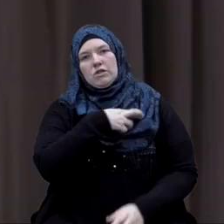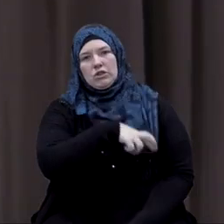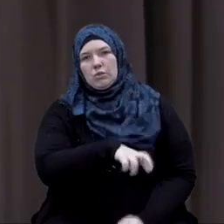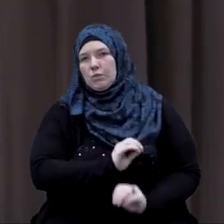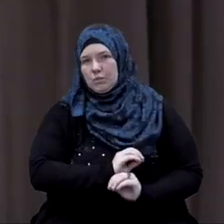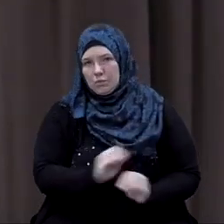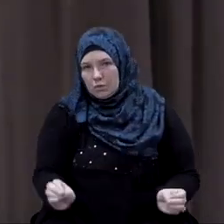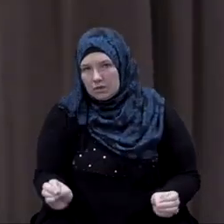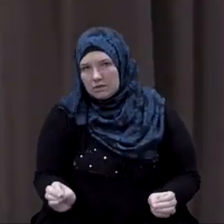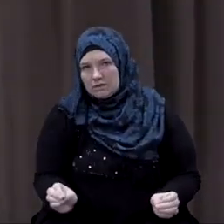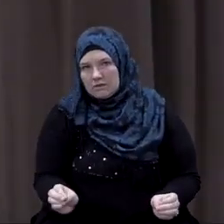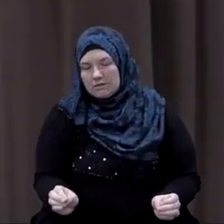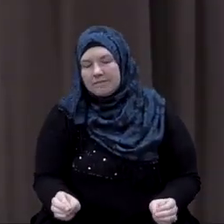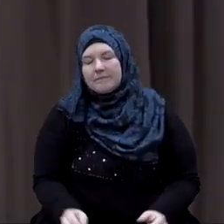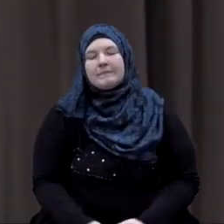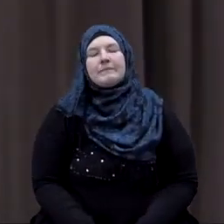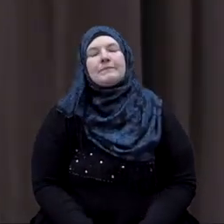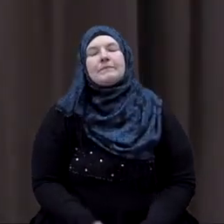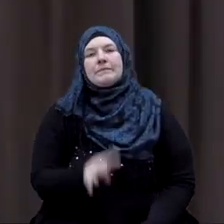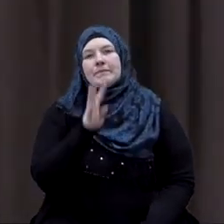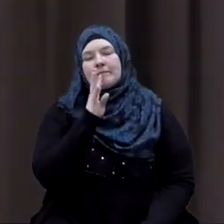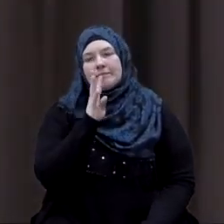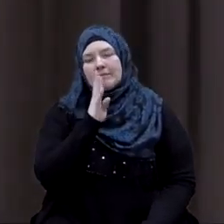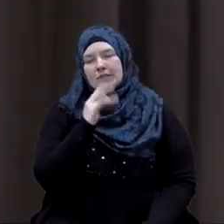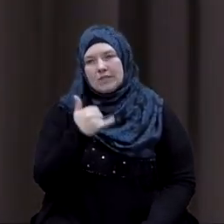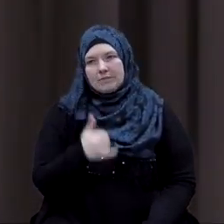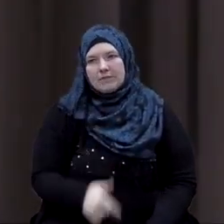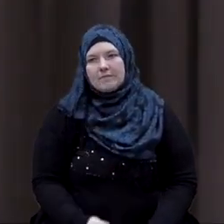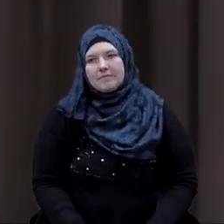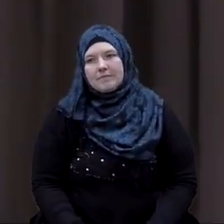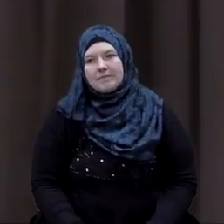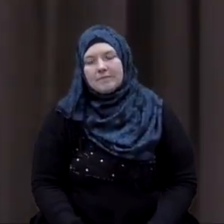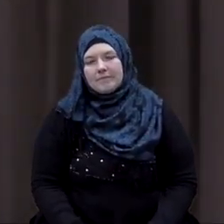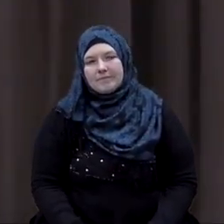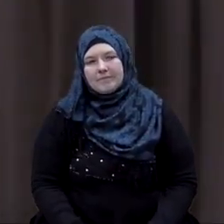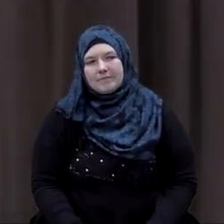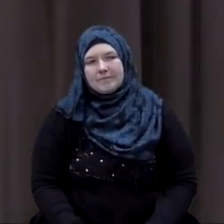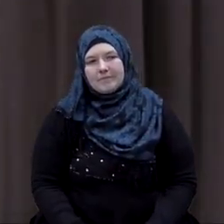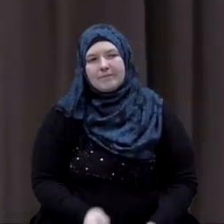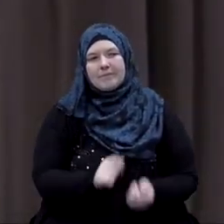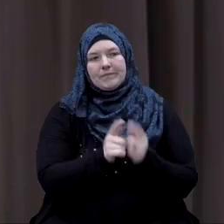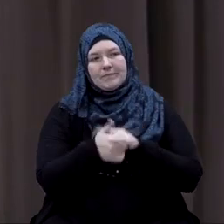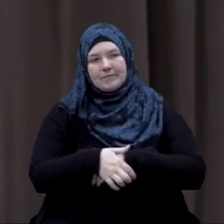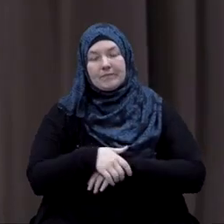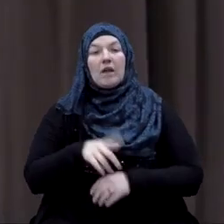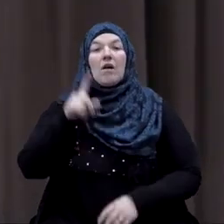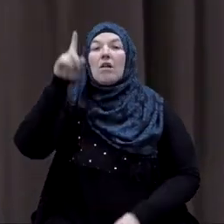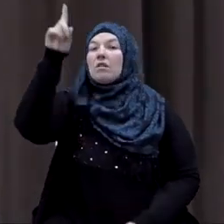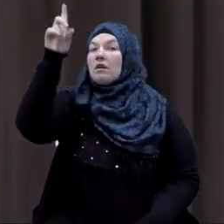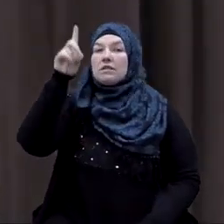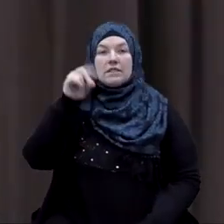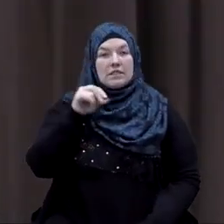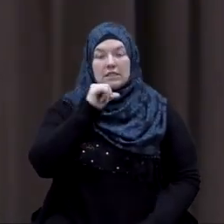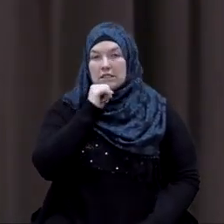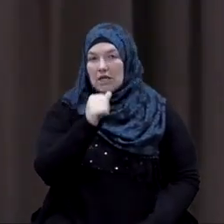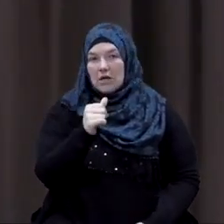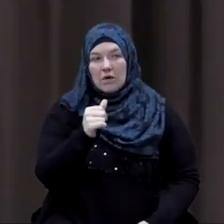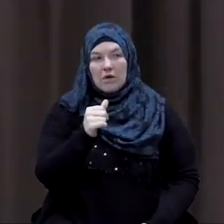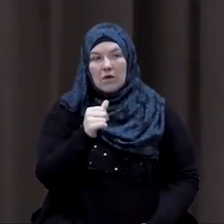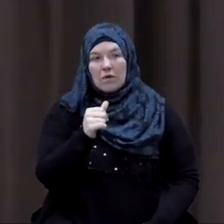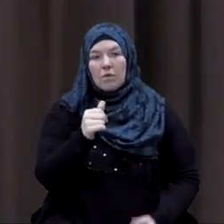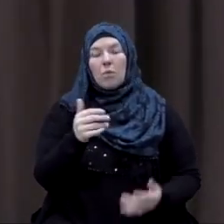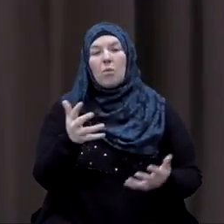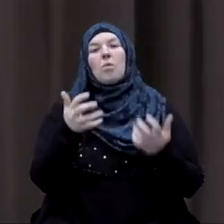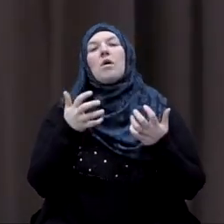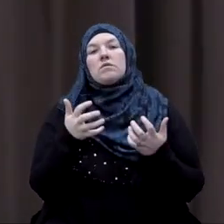ولو شاء ربك لجعل الناس أمة واحدة ولا يزالون مختلفين. Allah did not mean, He did